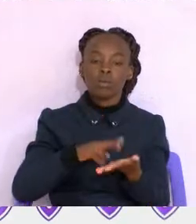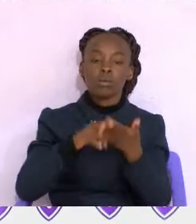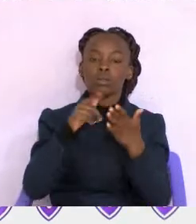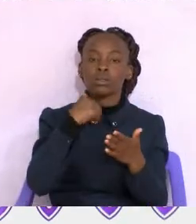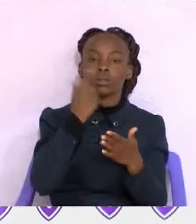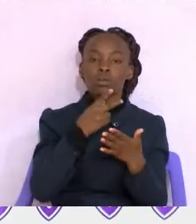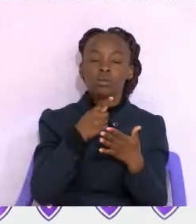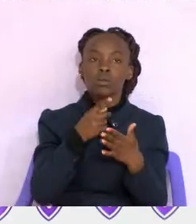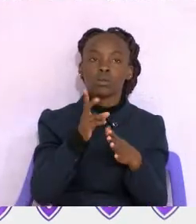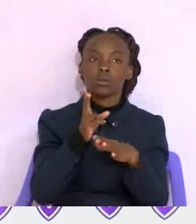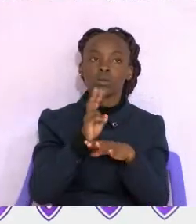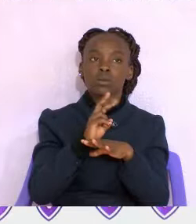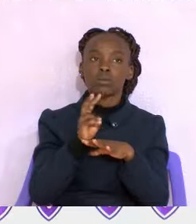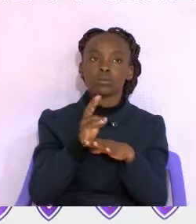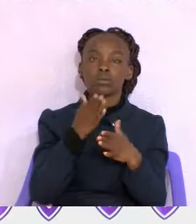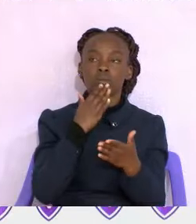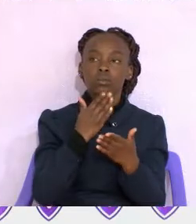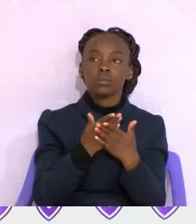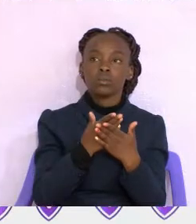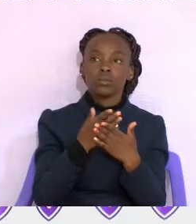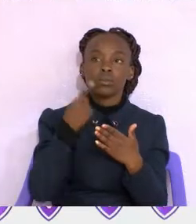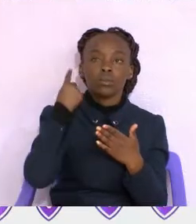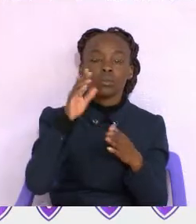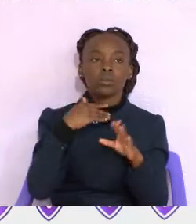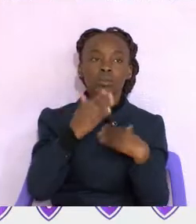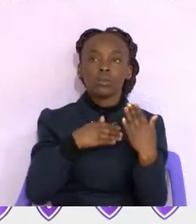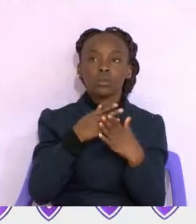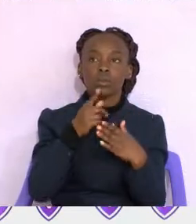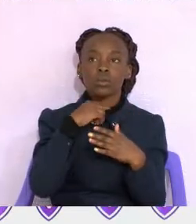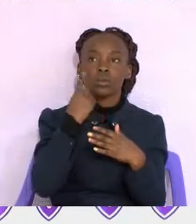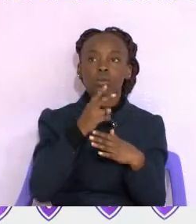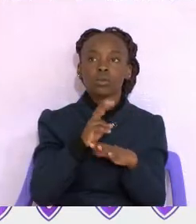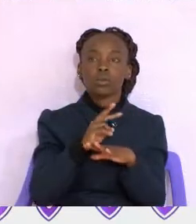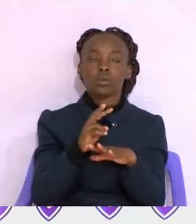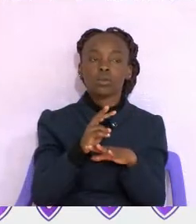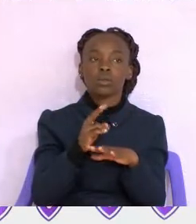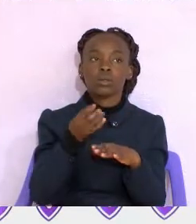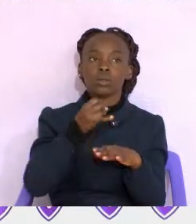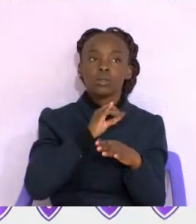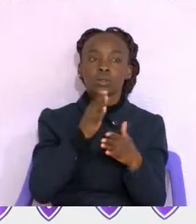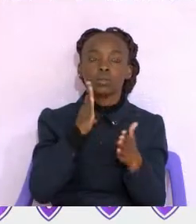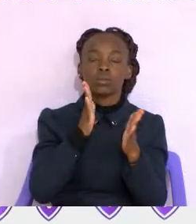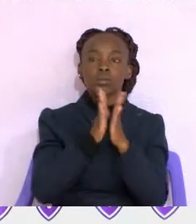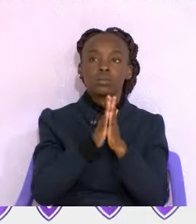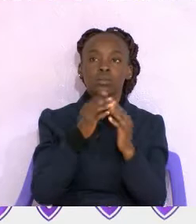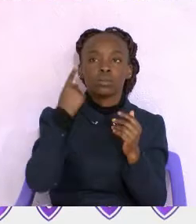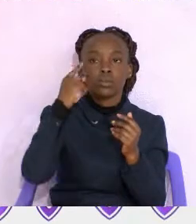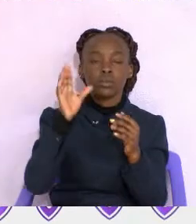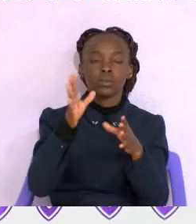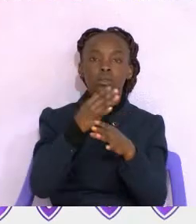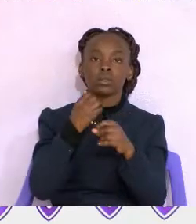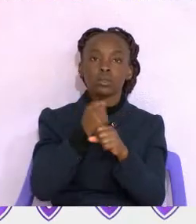wanaotazama. Asante Baba ni kwa ajili ya wengi wanaotazama kupitia runinga zao. Mungu mtakatifu ninaomba courage. Ninaomba roho